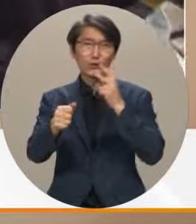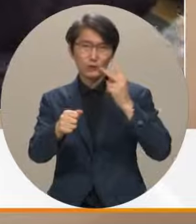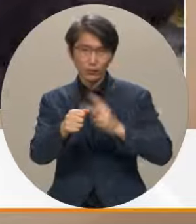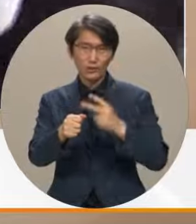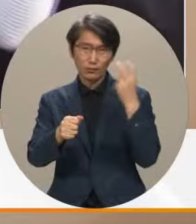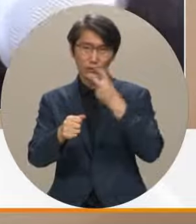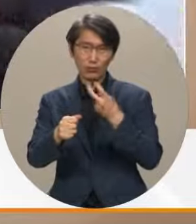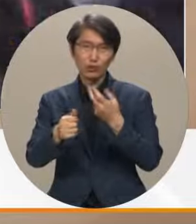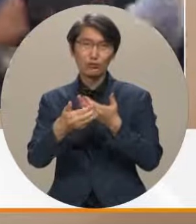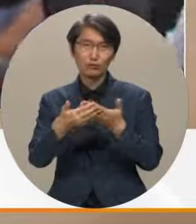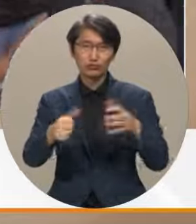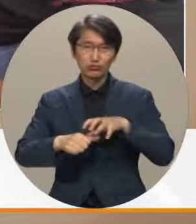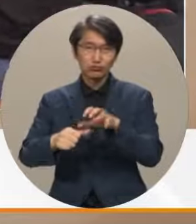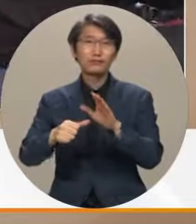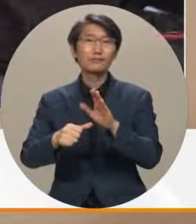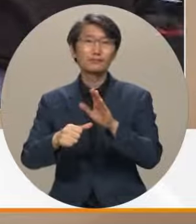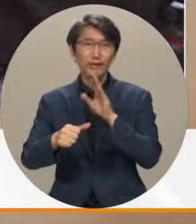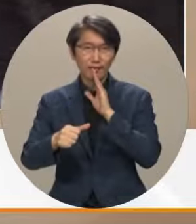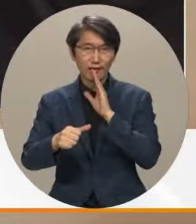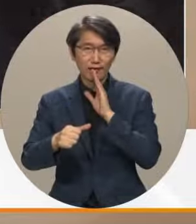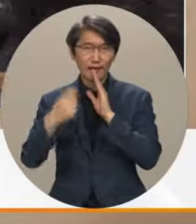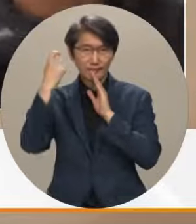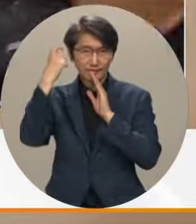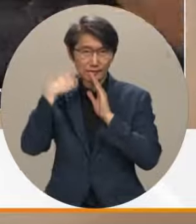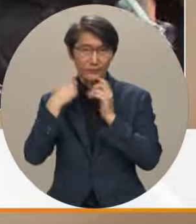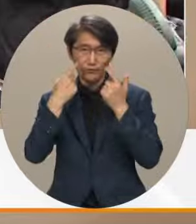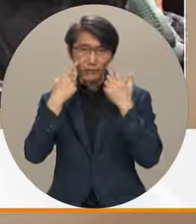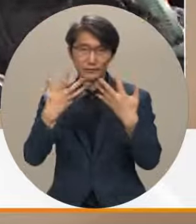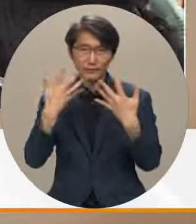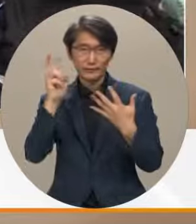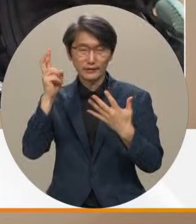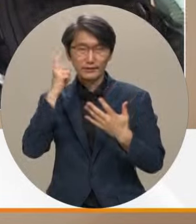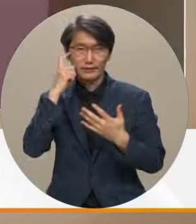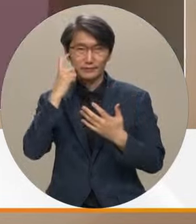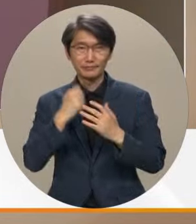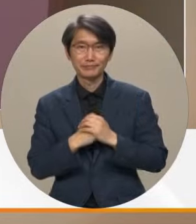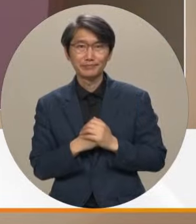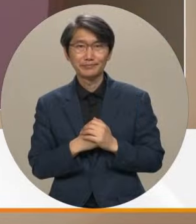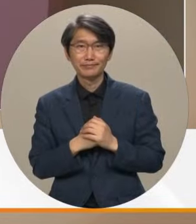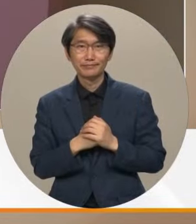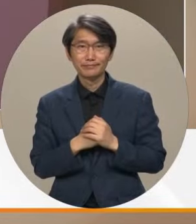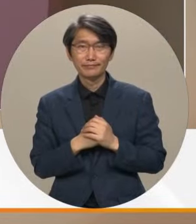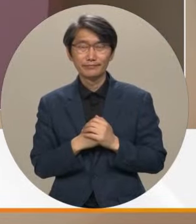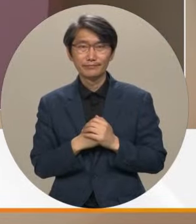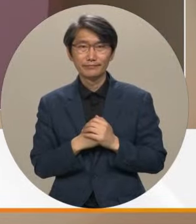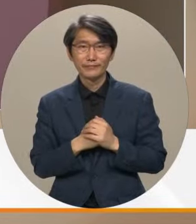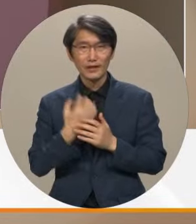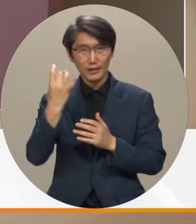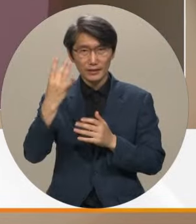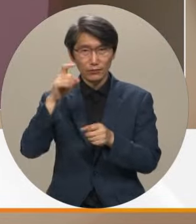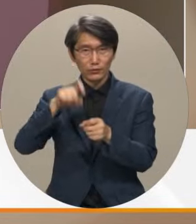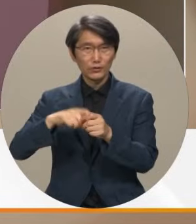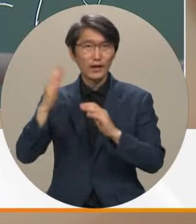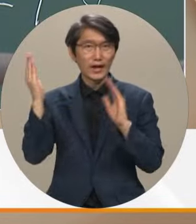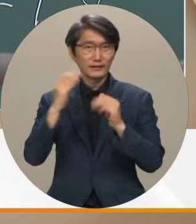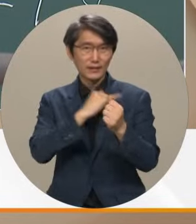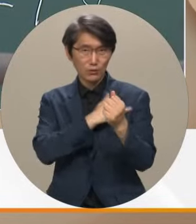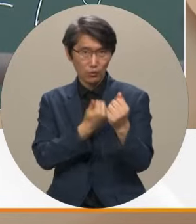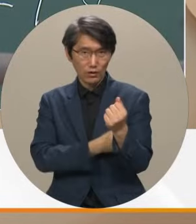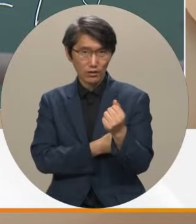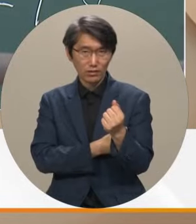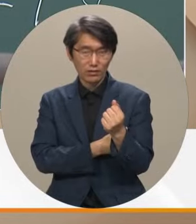갖다가 보호한다라고 하는 그런 느낌으로 다가오지 않을까 이렇게 생각하고 있습니다. 기본적으로 이 학생